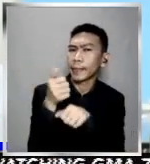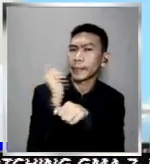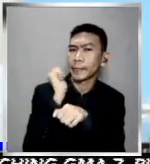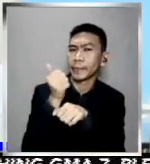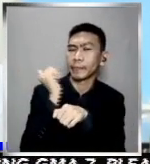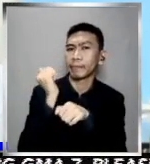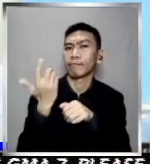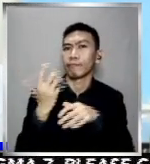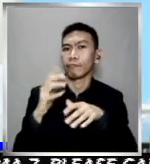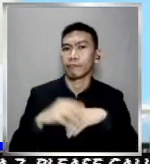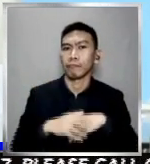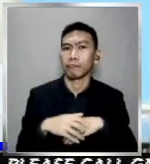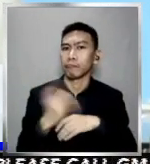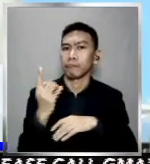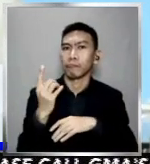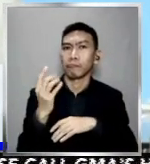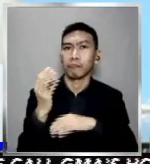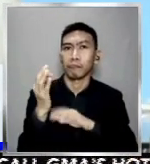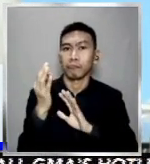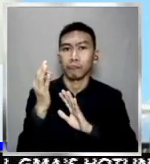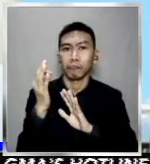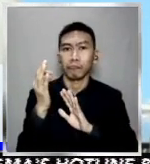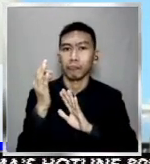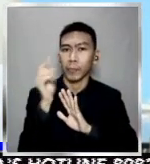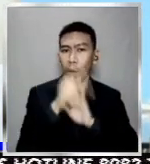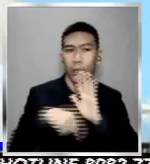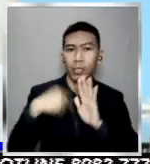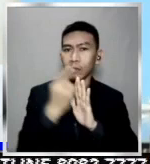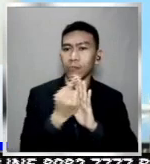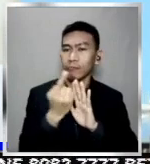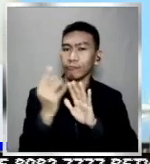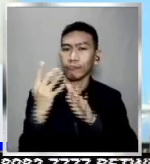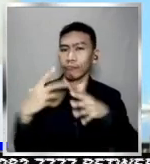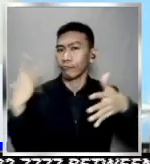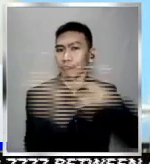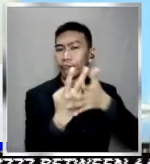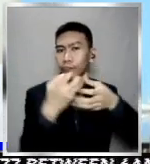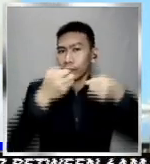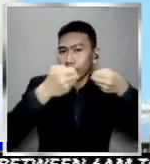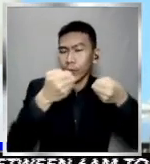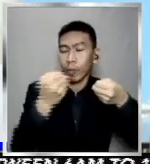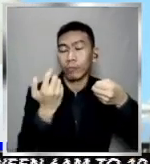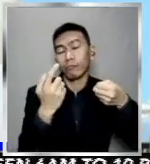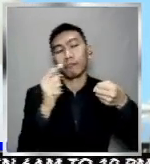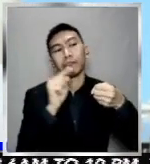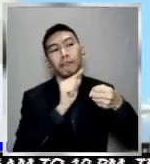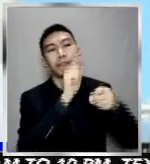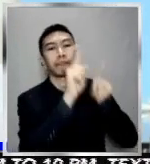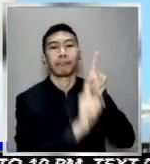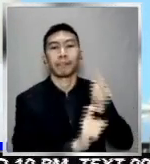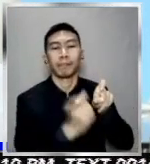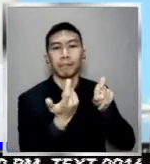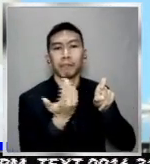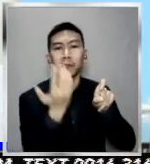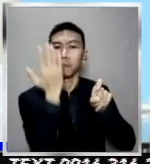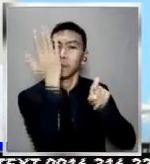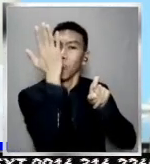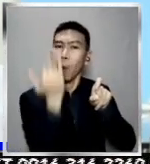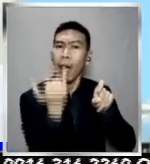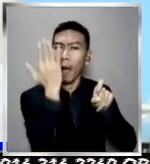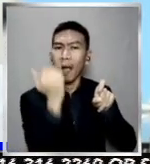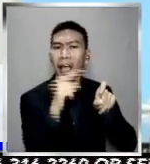9 hours. Detain mo, tapos investigahin mo siya kung bakit ganun ang behavior